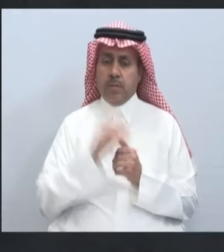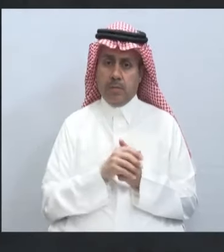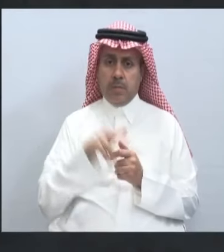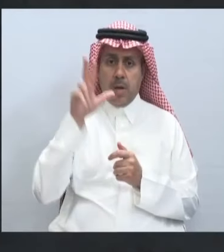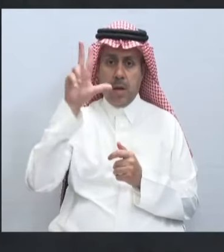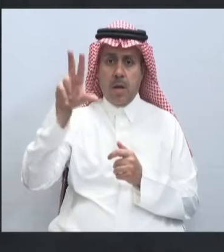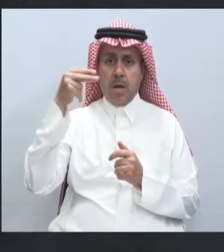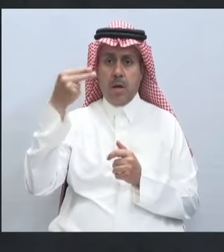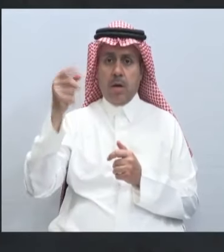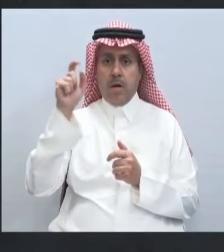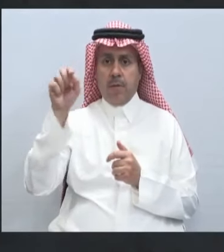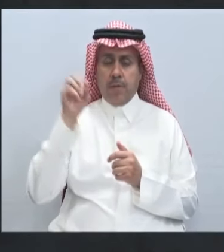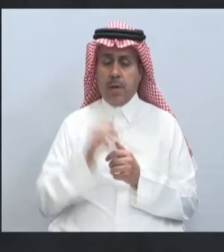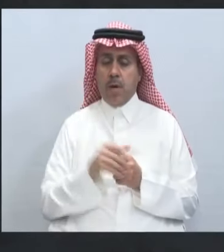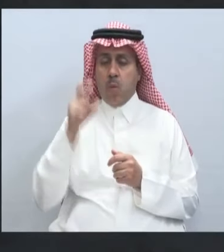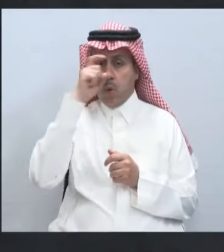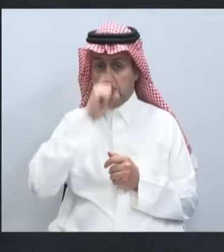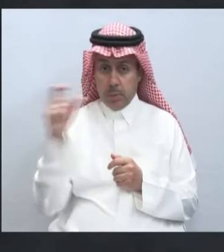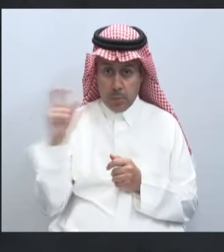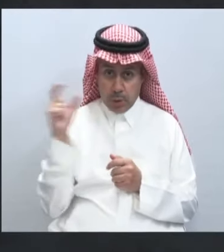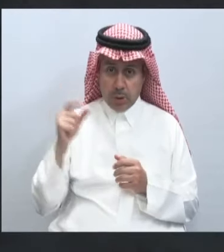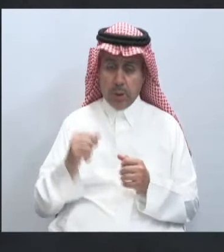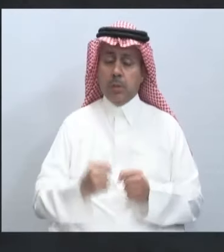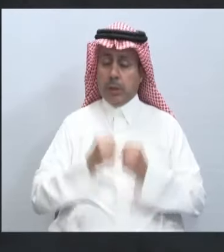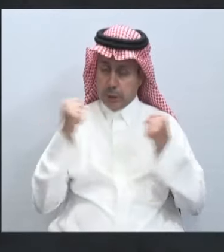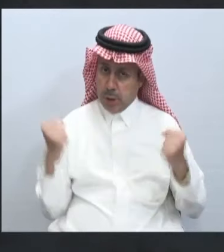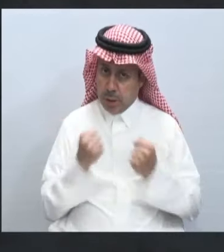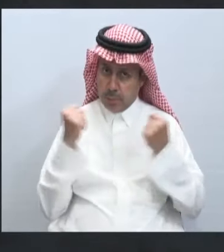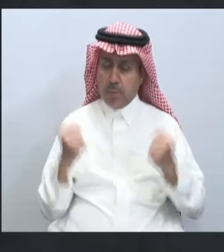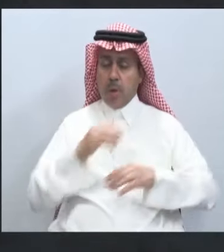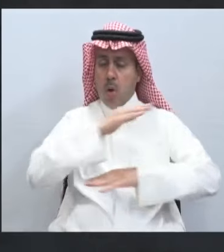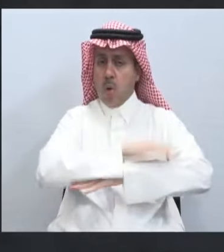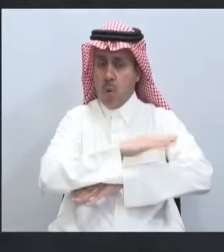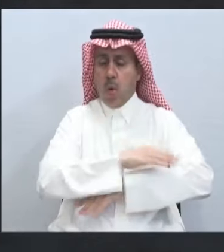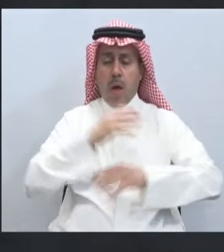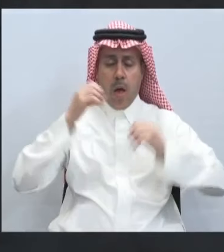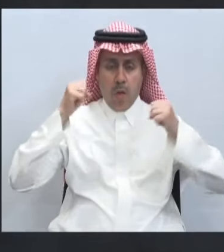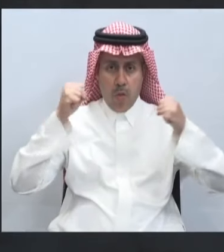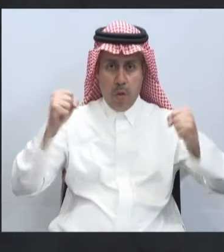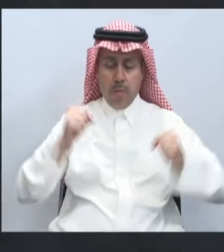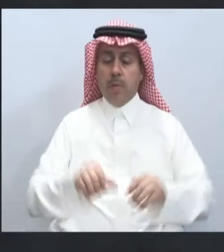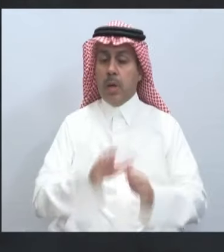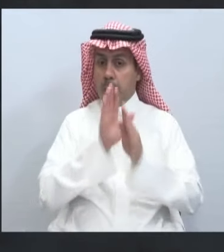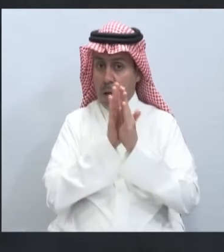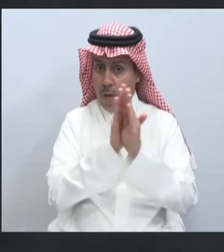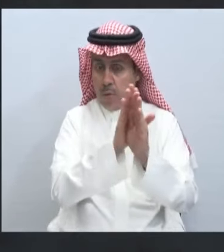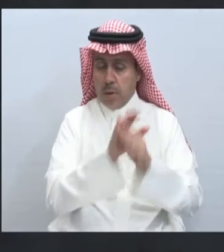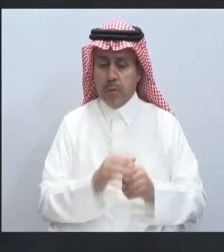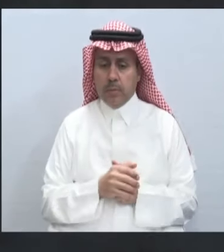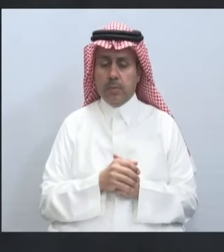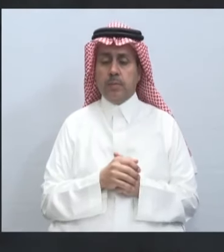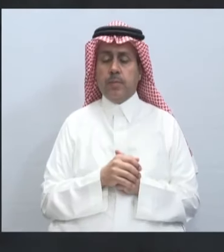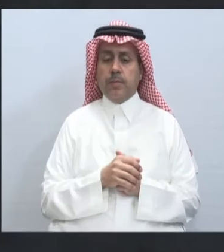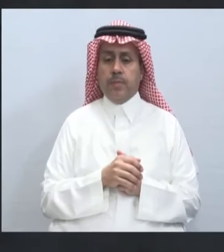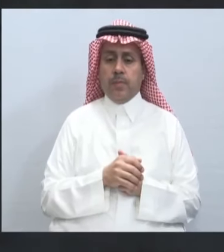الذي يجب على المسلم ان يتحلى به اليس كذلك قلنا بان هذا الخلق يبعثك على ماذا